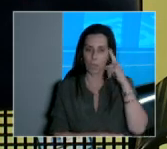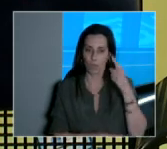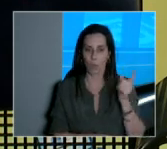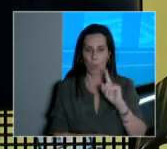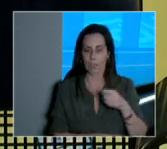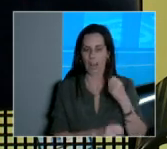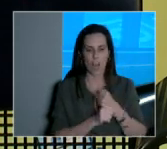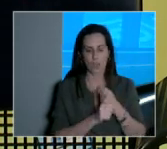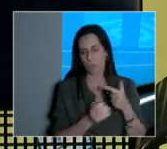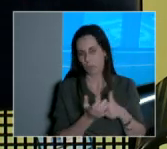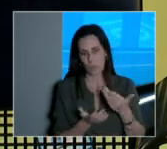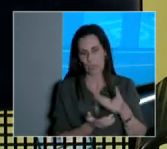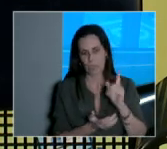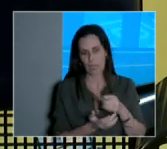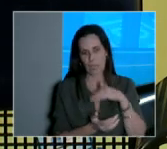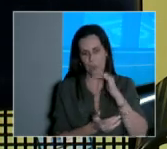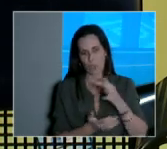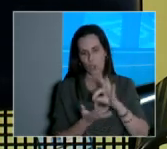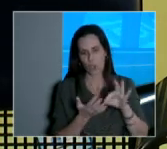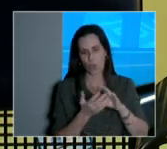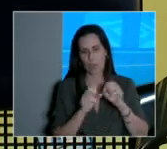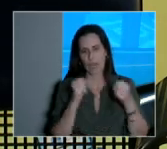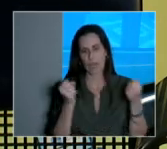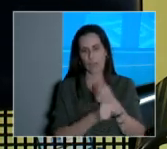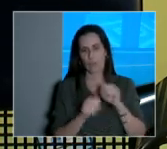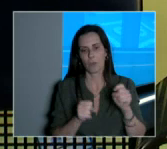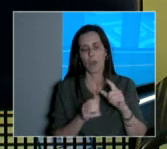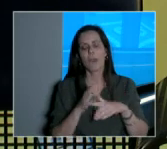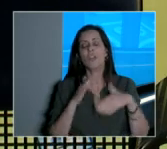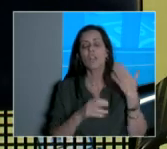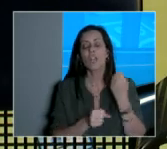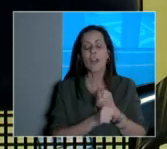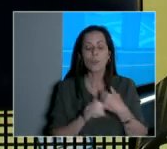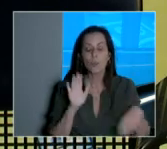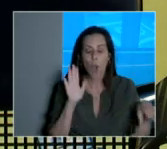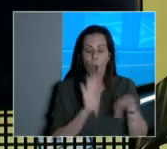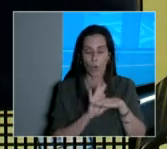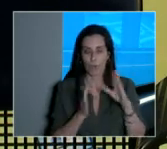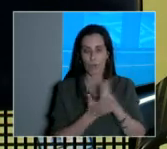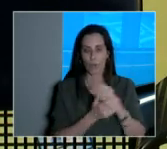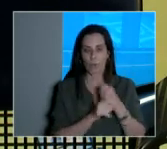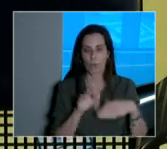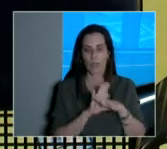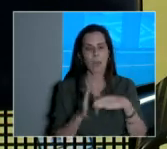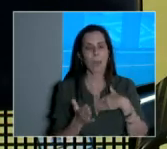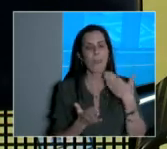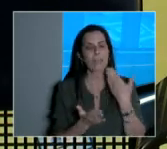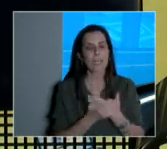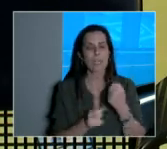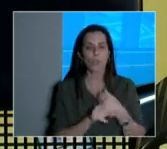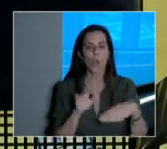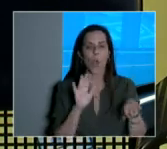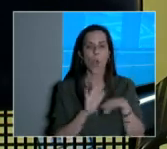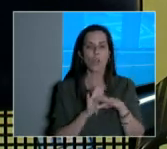לא היה צריך לחוקק אותו, מפני שצריך להסתפק במה שכתוב במגילת העצמאות. אבל אחרי שחוקק כבר, והחליטו לחוקק אותו, אני מציע לחוקק